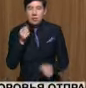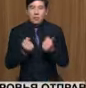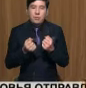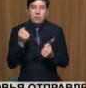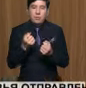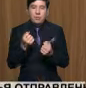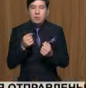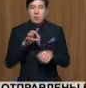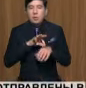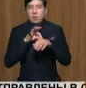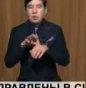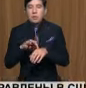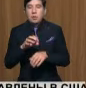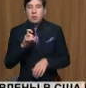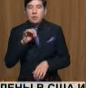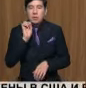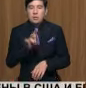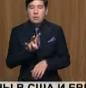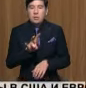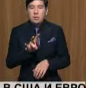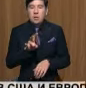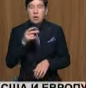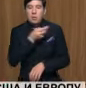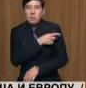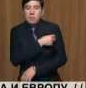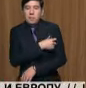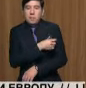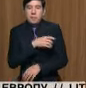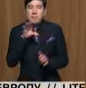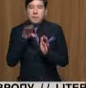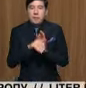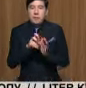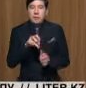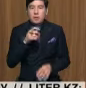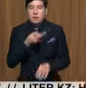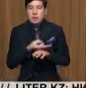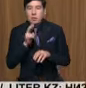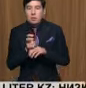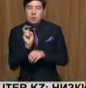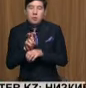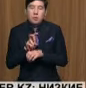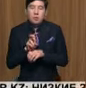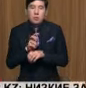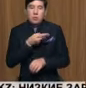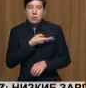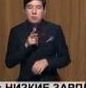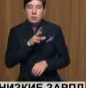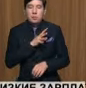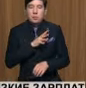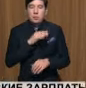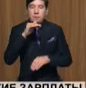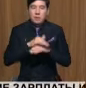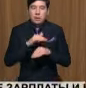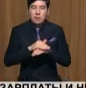пострадавший госпитализирован в районную больницу, где 30 октября скончался, не приходя в сознание. По данному факту